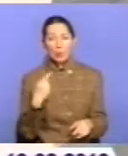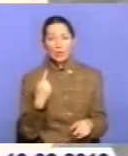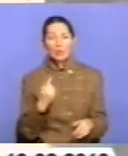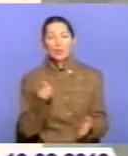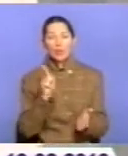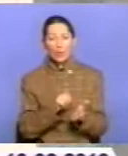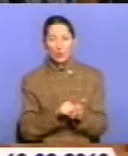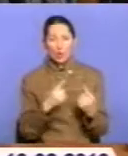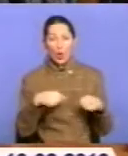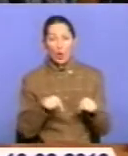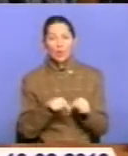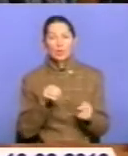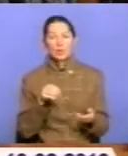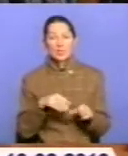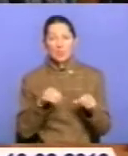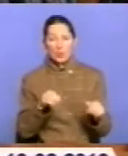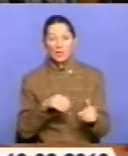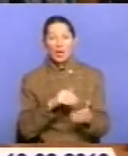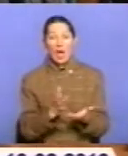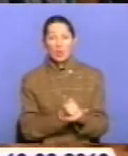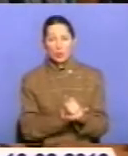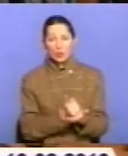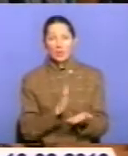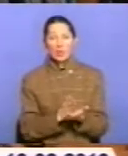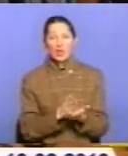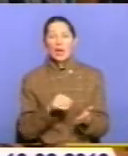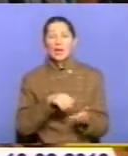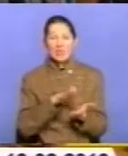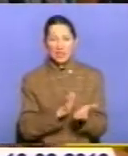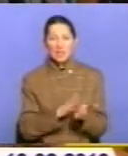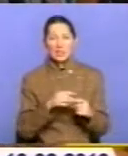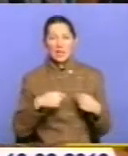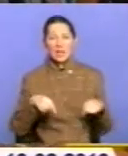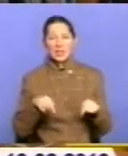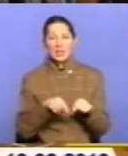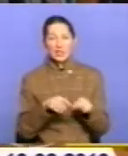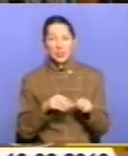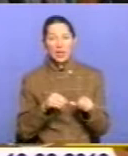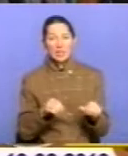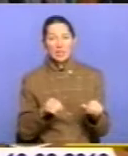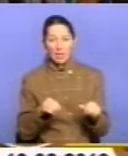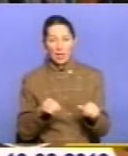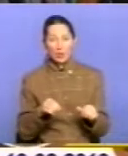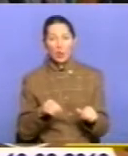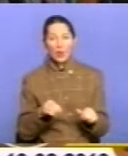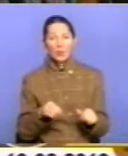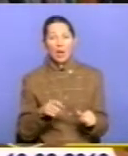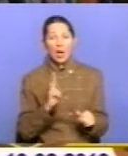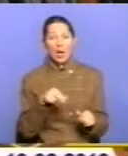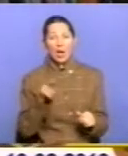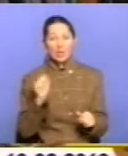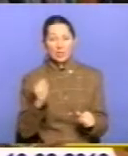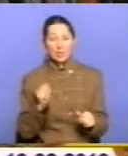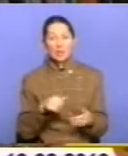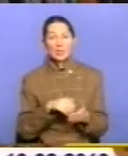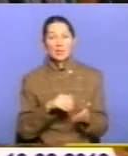ресурсів віднесено реєстрація земельних ділянок у Державному земельному кадастрі. Зокрема, державні реєстратори територіальних